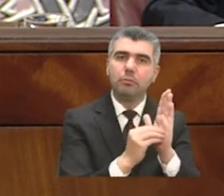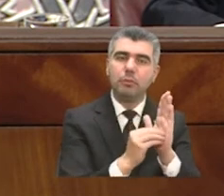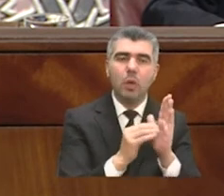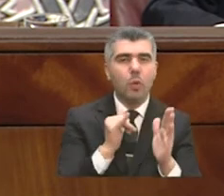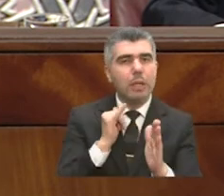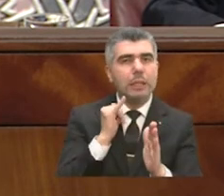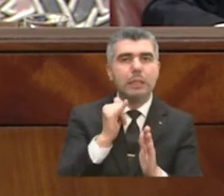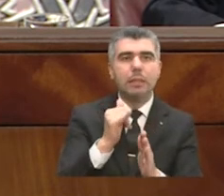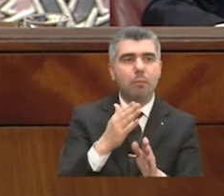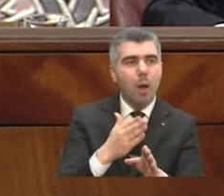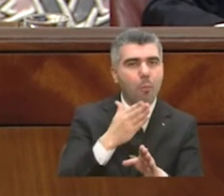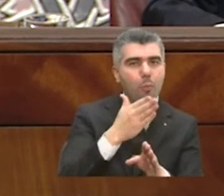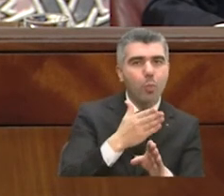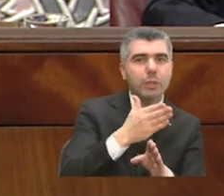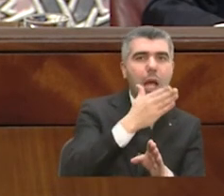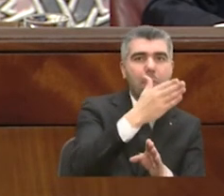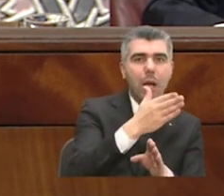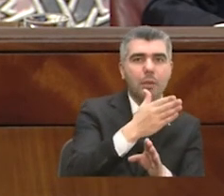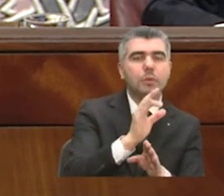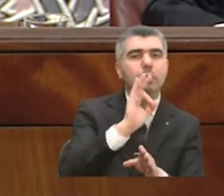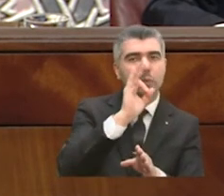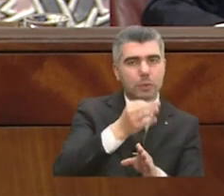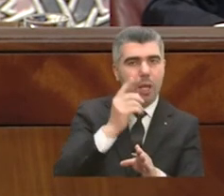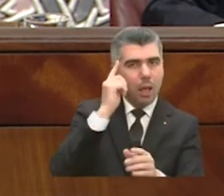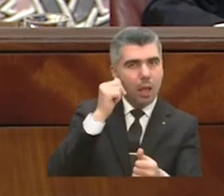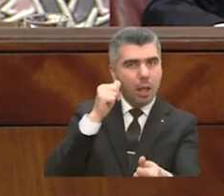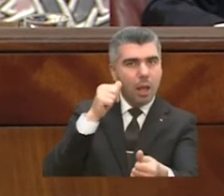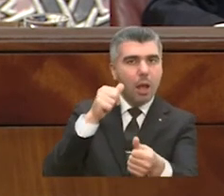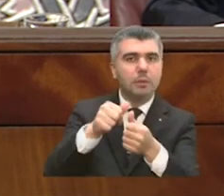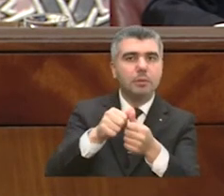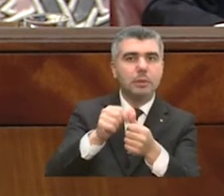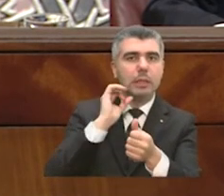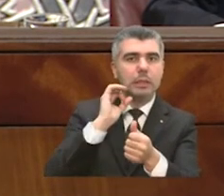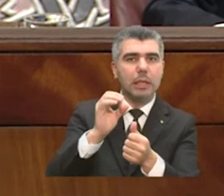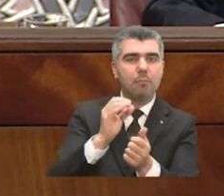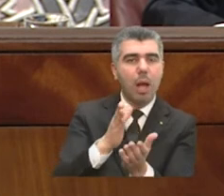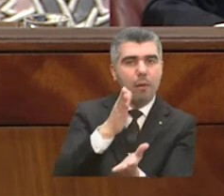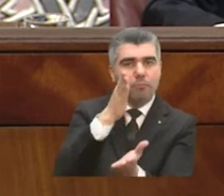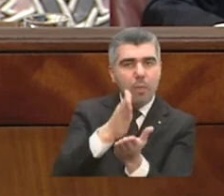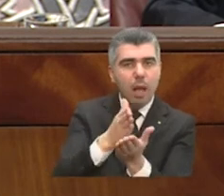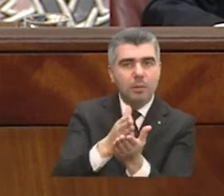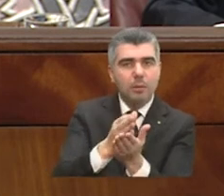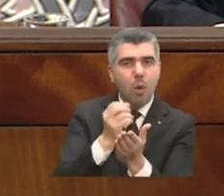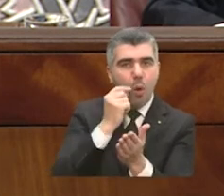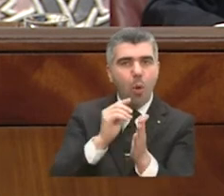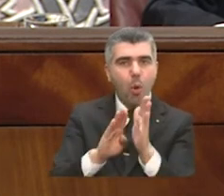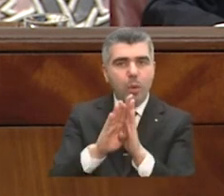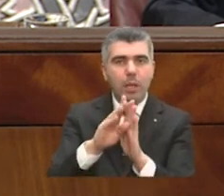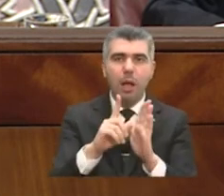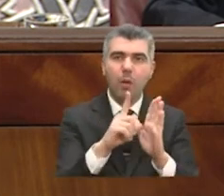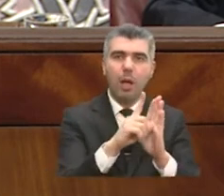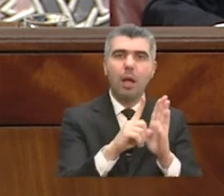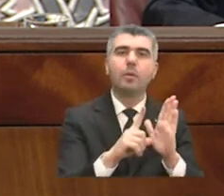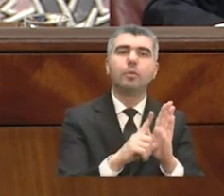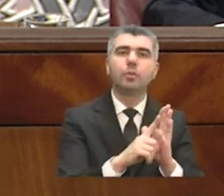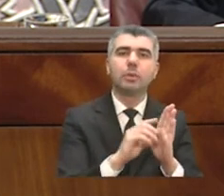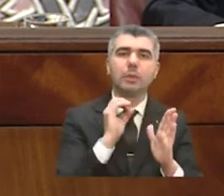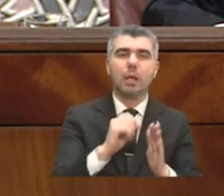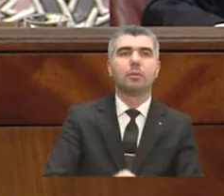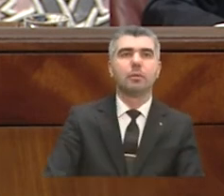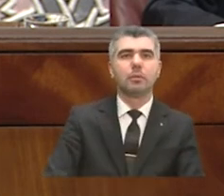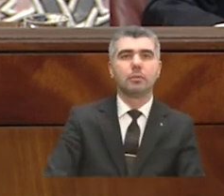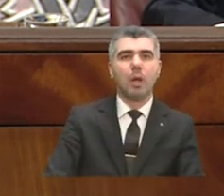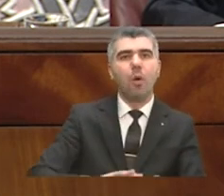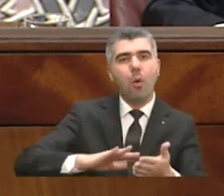attachement aux dispositions des différents instruments internationaux et également